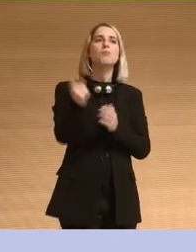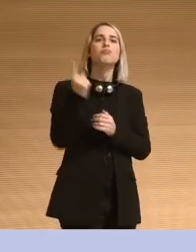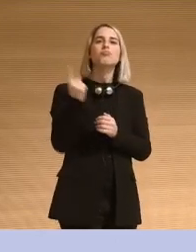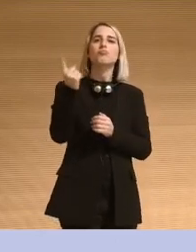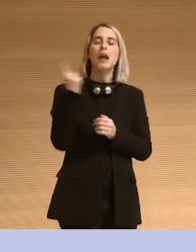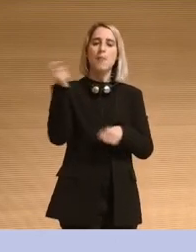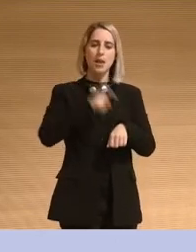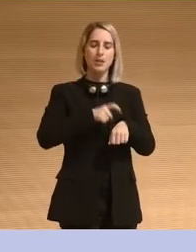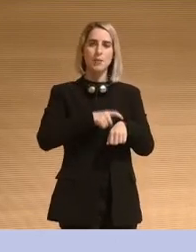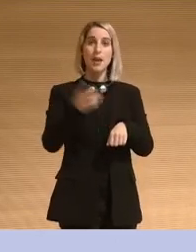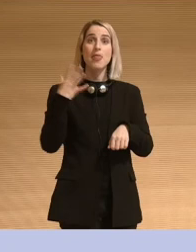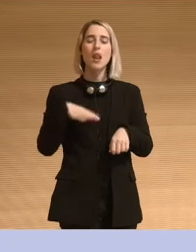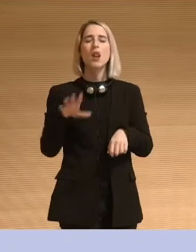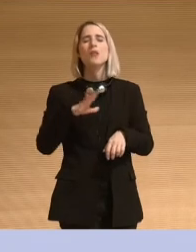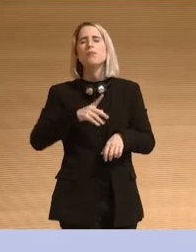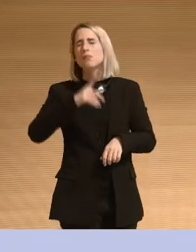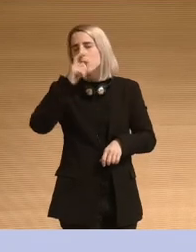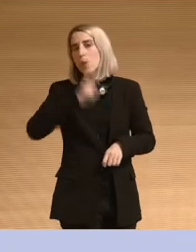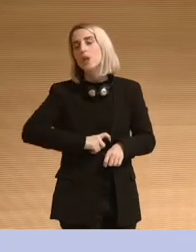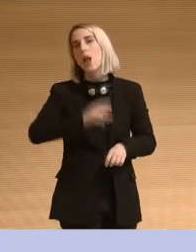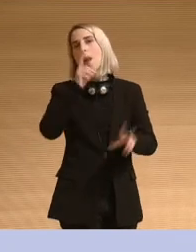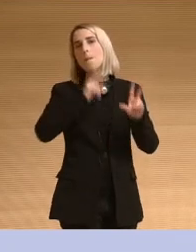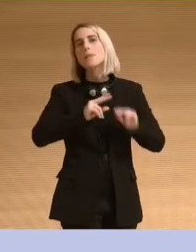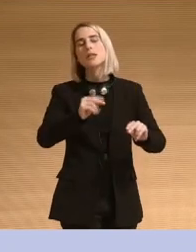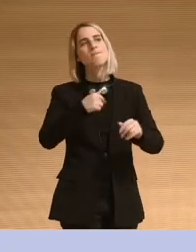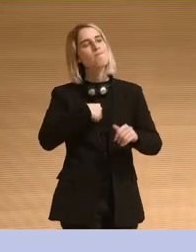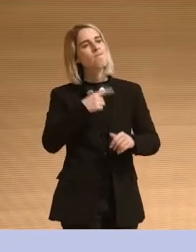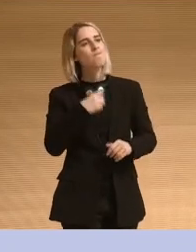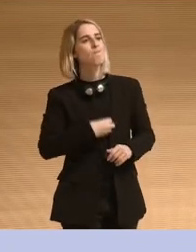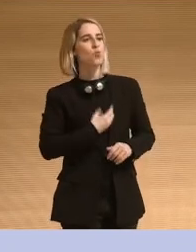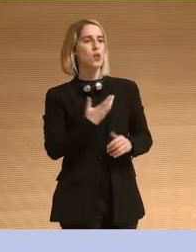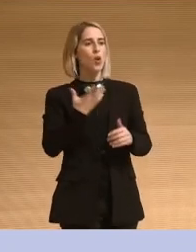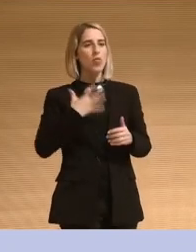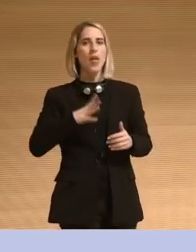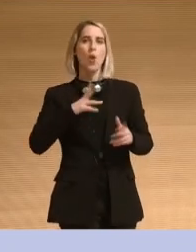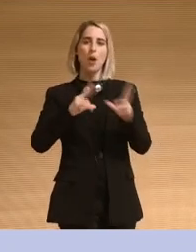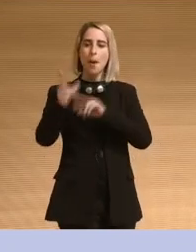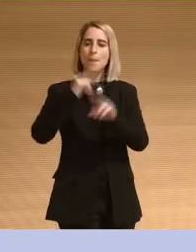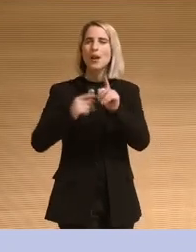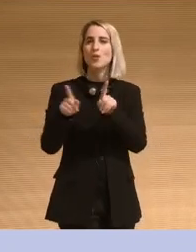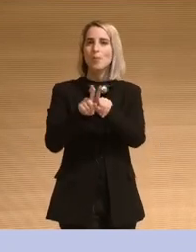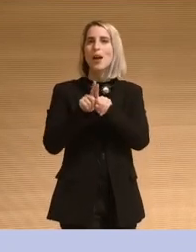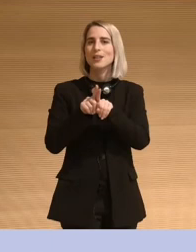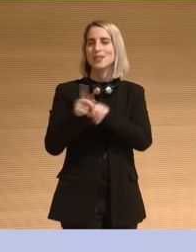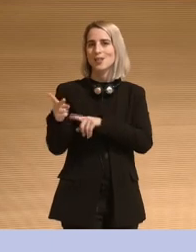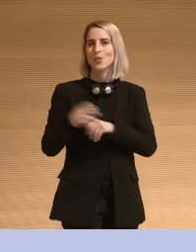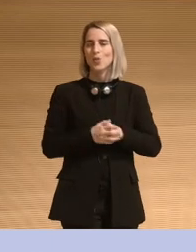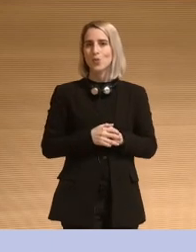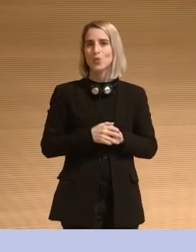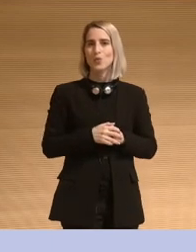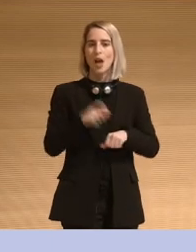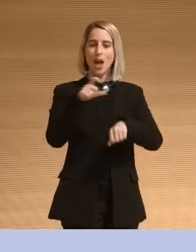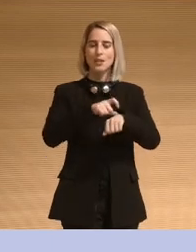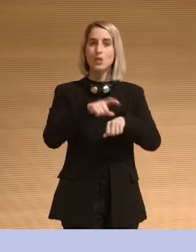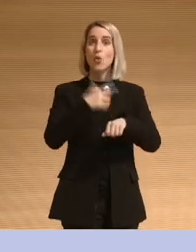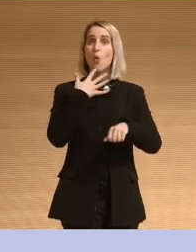όμως ήθελε οπωσδήποτε να μιλήσει. Το καταλάβαινα και εγώ θέλω να μιλήσω, να μιλάω με ασθενείς, γιατί